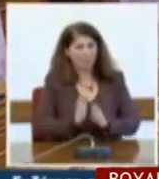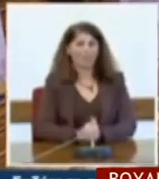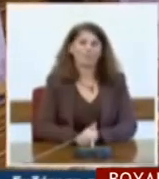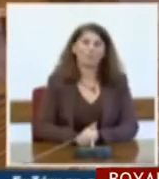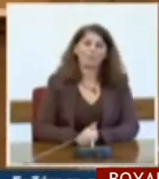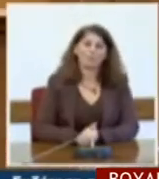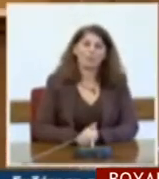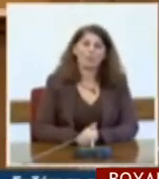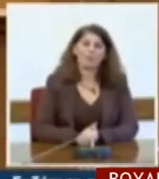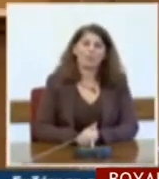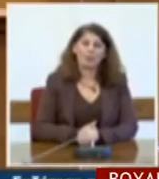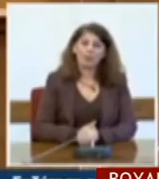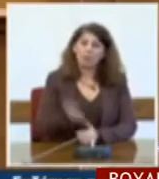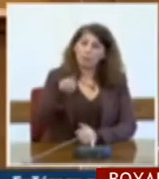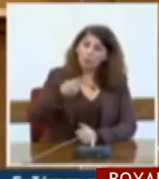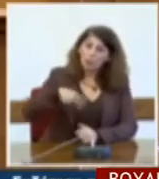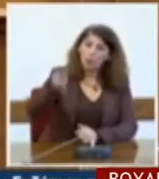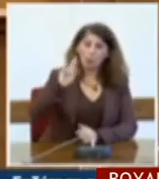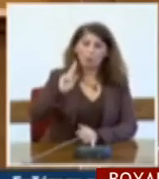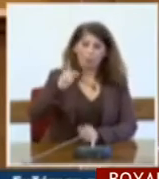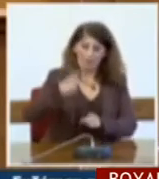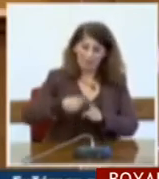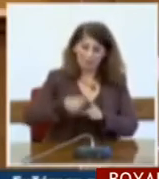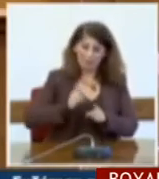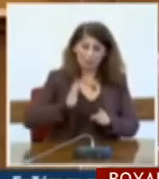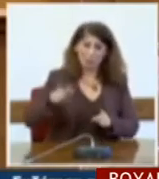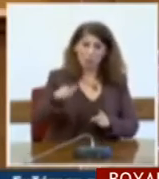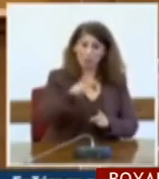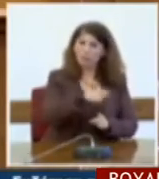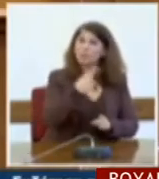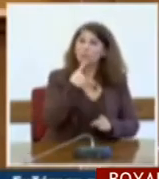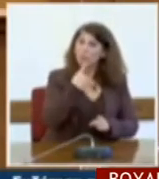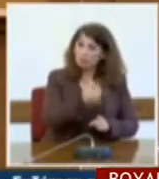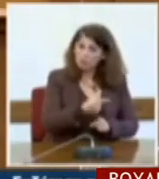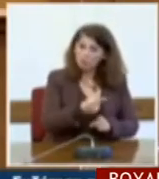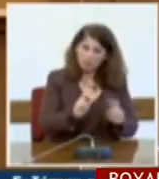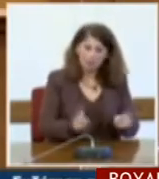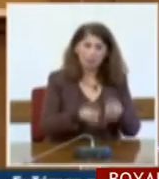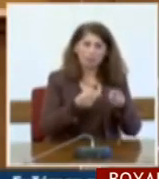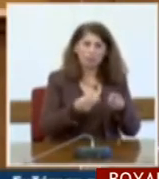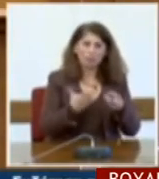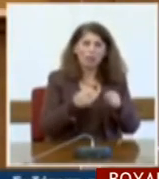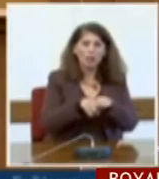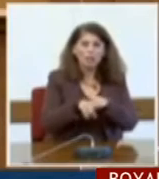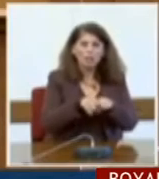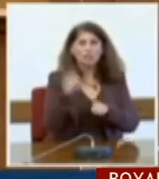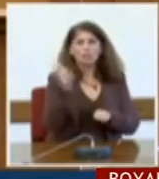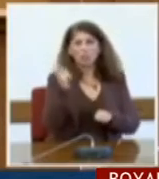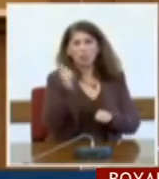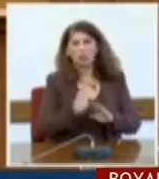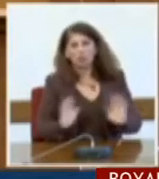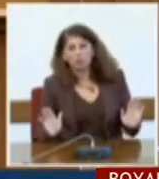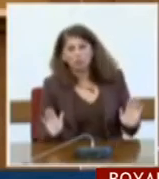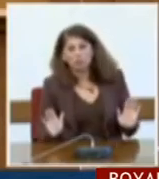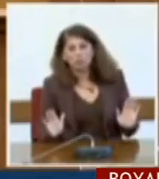η συντριπτική πλειοψηφία των Ελλήνων πολιτών, όπως είπατε και εσείς και ανακαλύψατε, είναι εξαρτημένη από το μισθό τους. Είναι